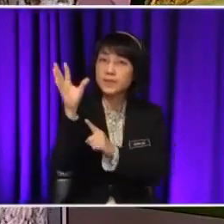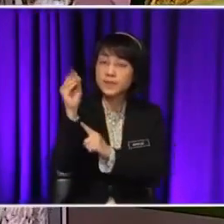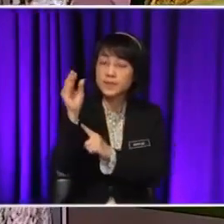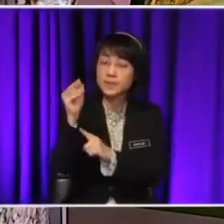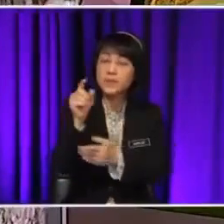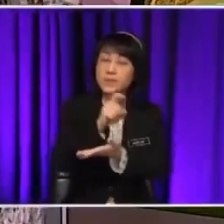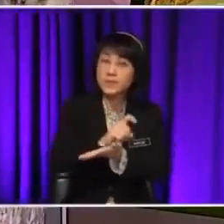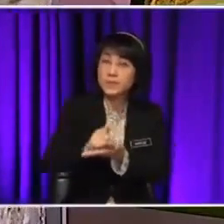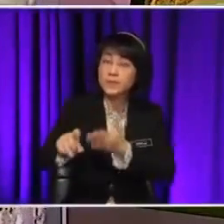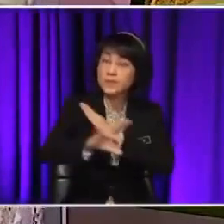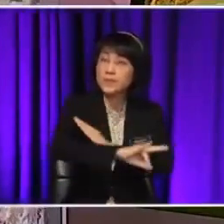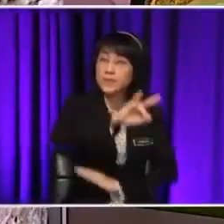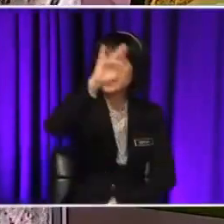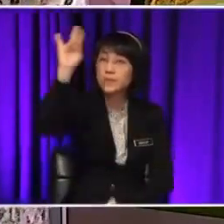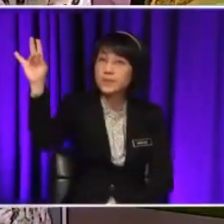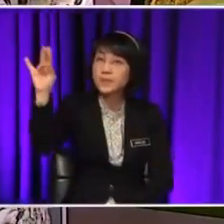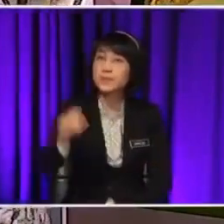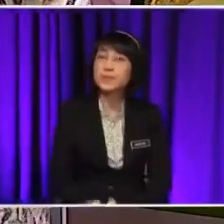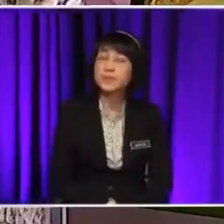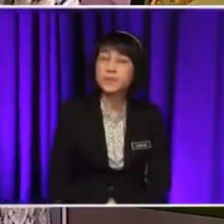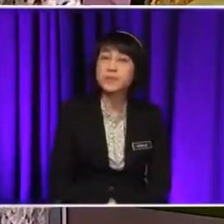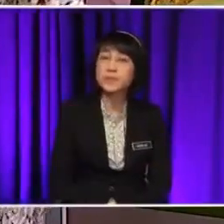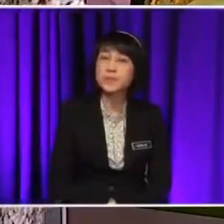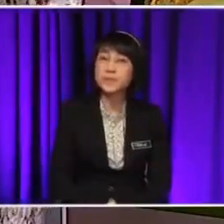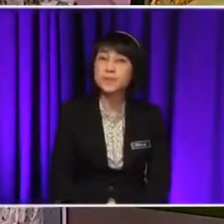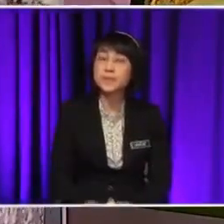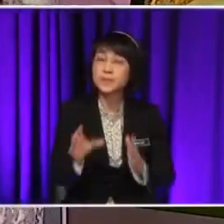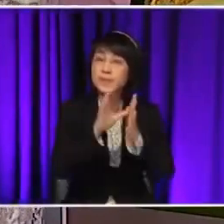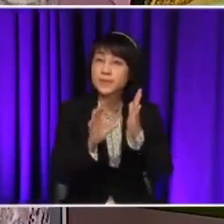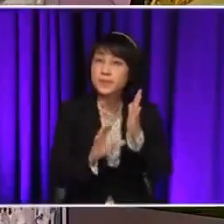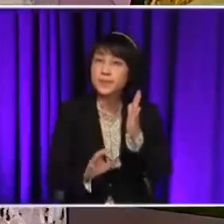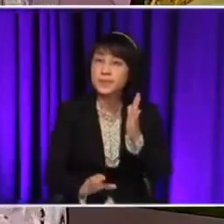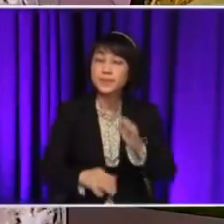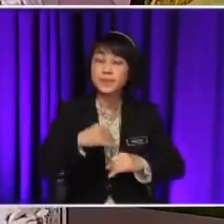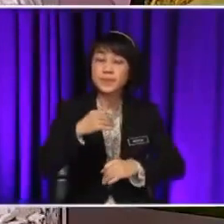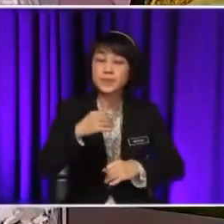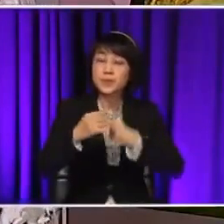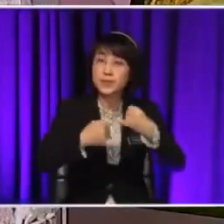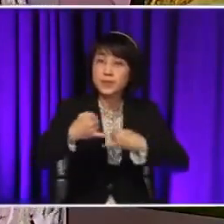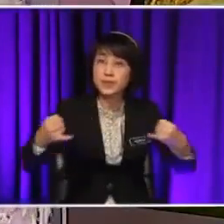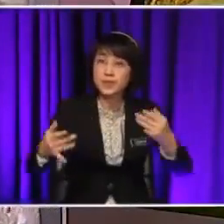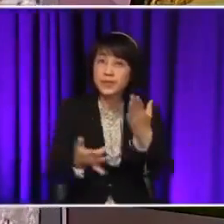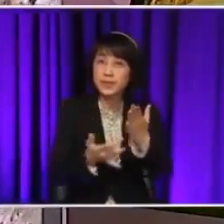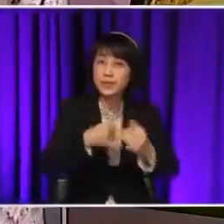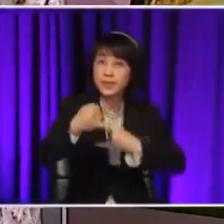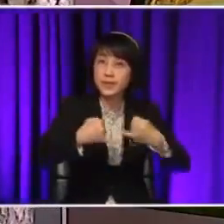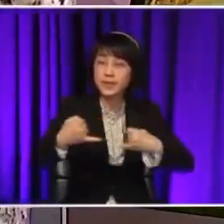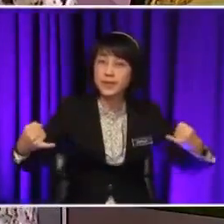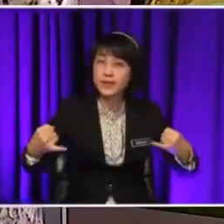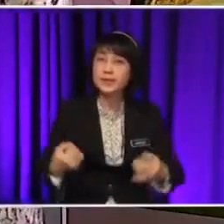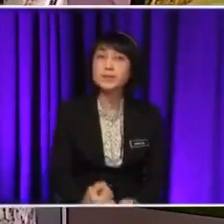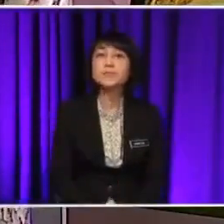Pelangi. Sebab corak yang terhasil hanya menggunakan teknik ikatan. Okey. Teruskan lagi. Baik, cikgu. Ulang kaji